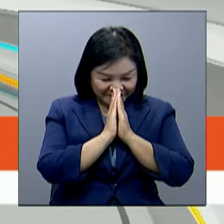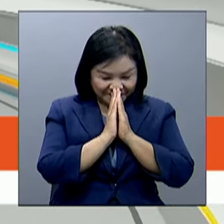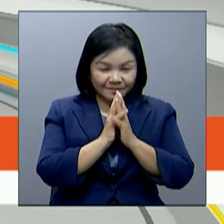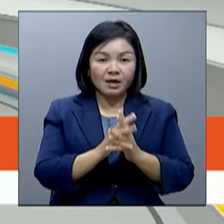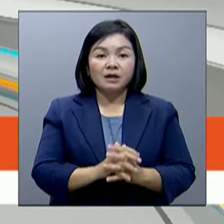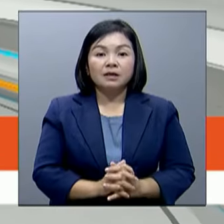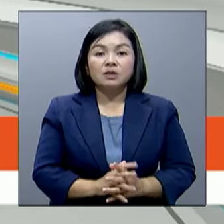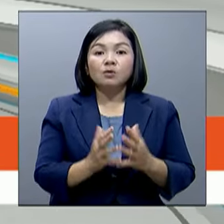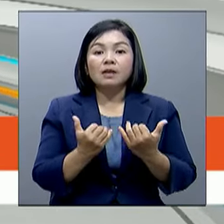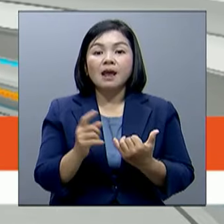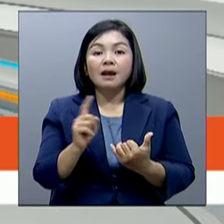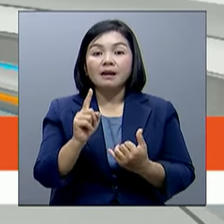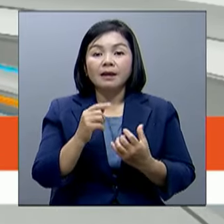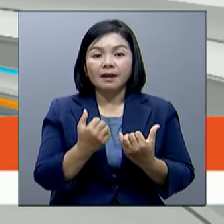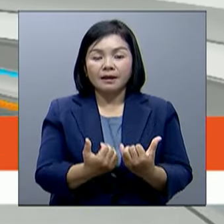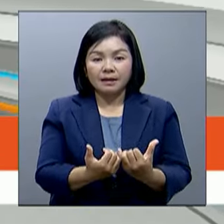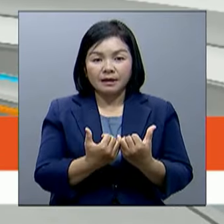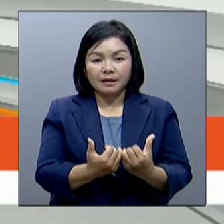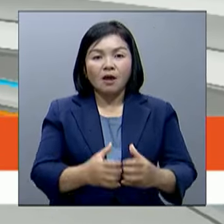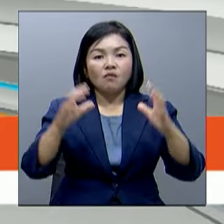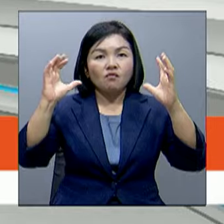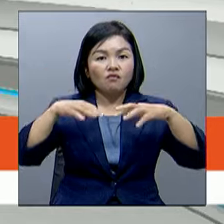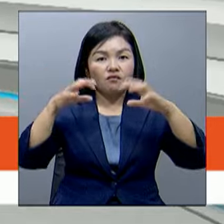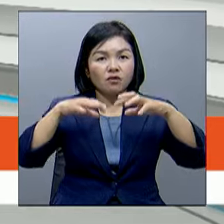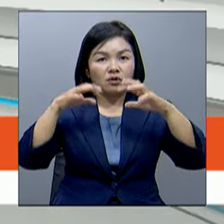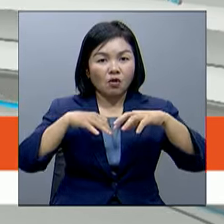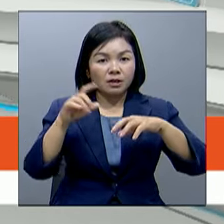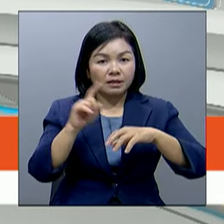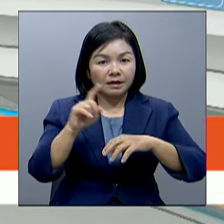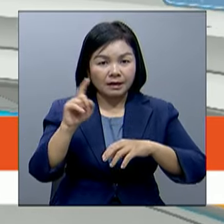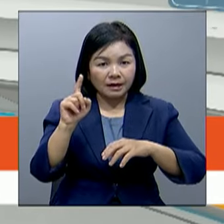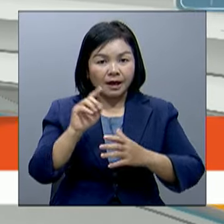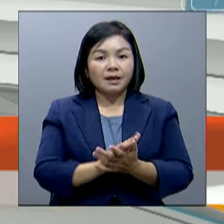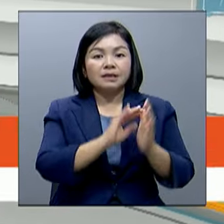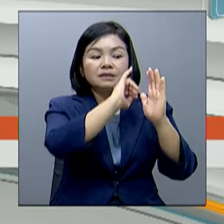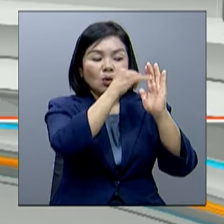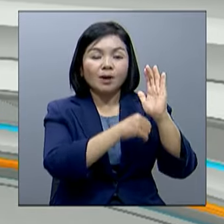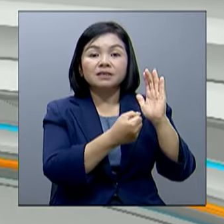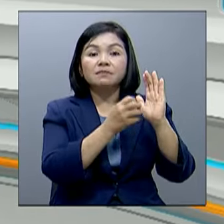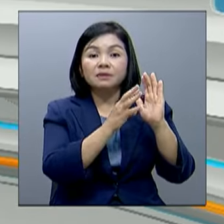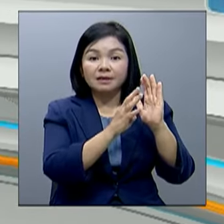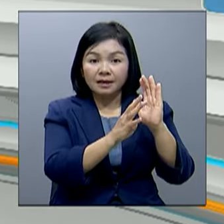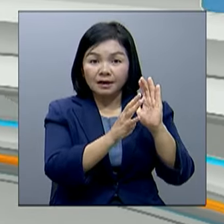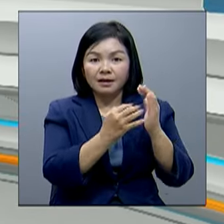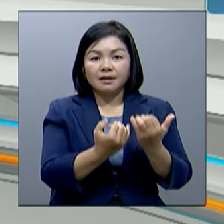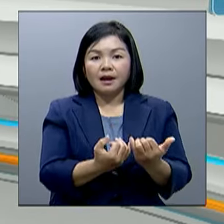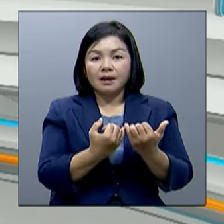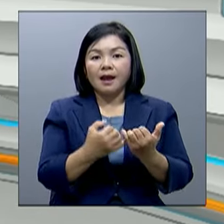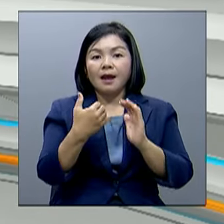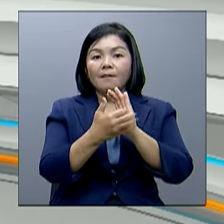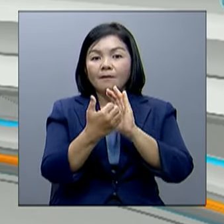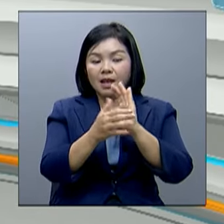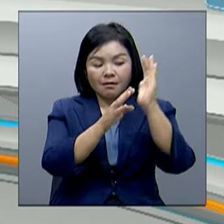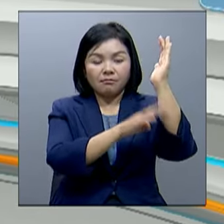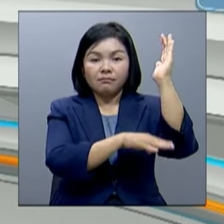เมัสดี...สำหรบบันนี่แนวน้มของฟนตกหนักยัมีเกิดขึ้น 14 จัง fingในคนะฝืนที่ทดานของภาอสานและ